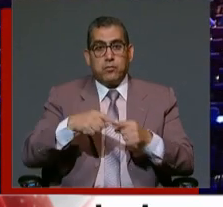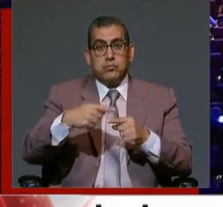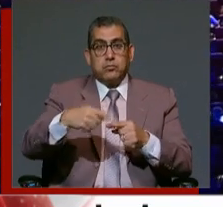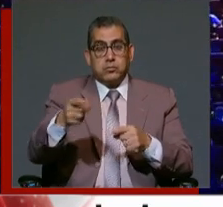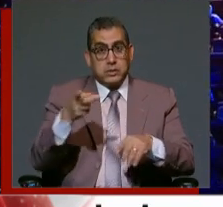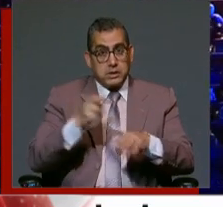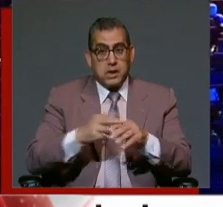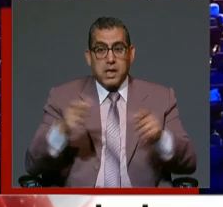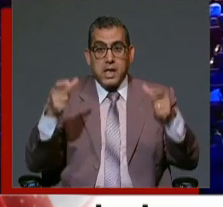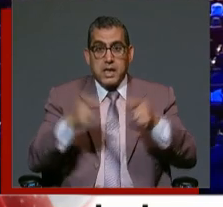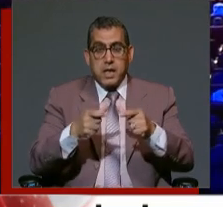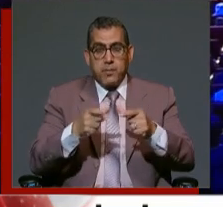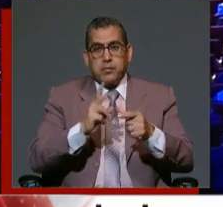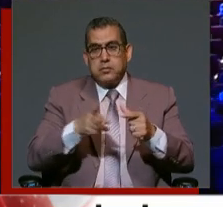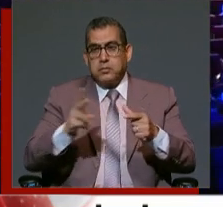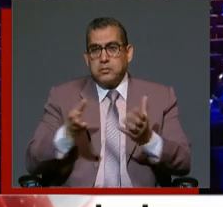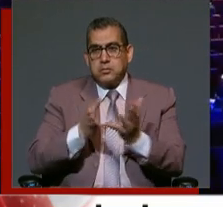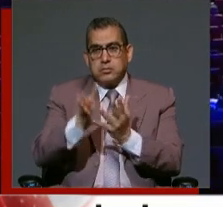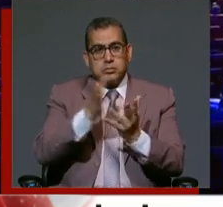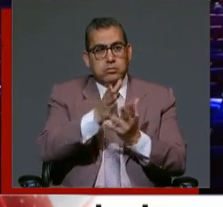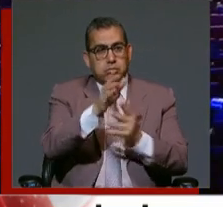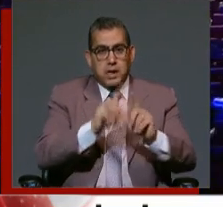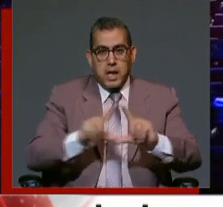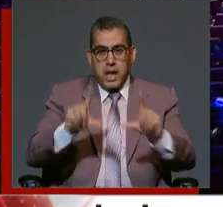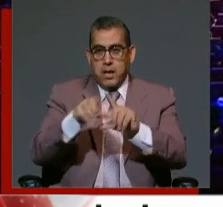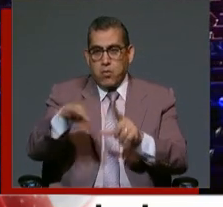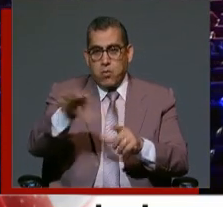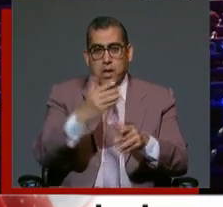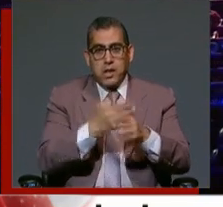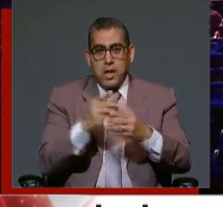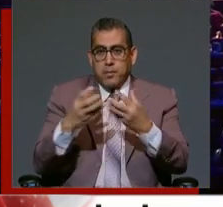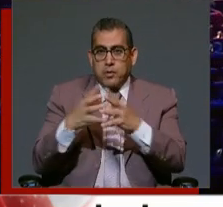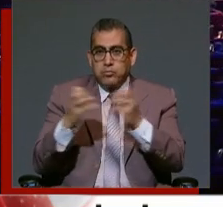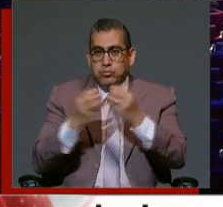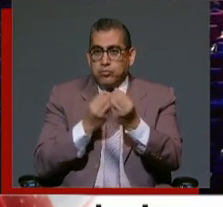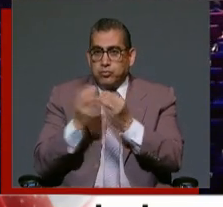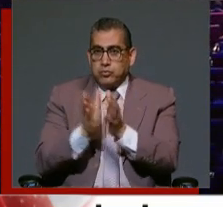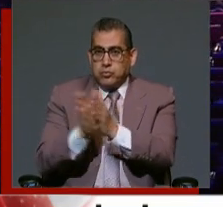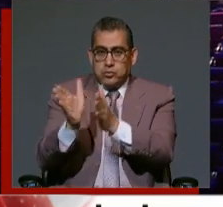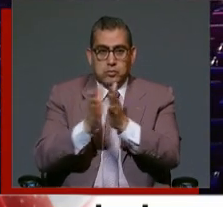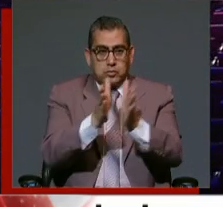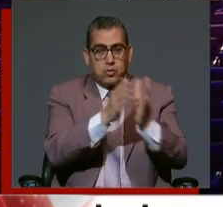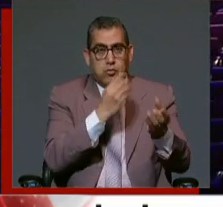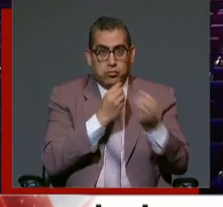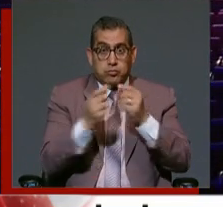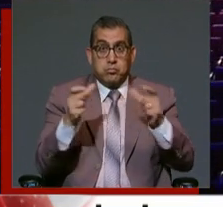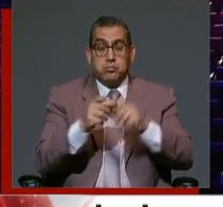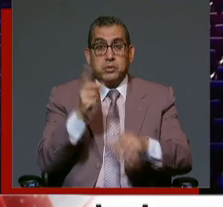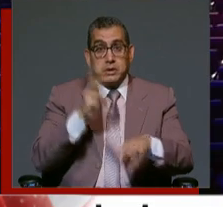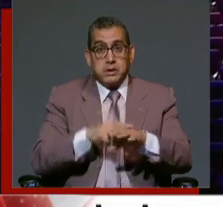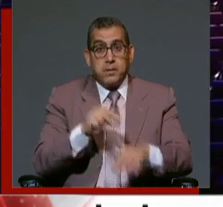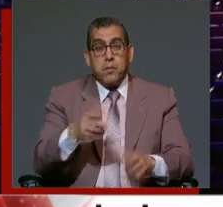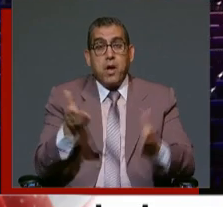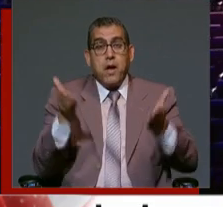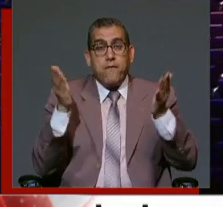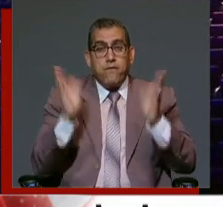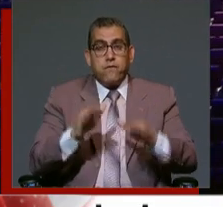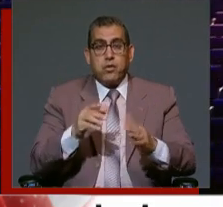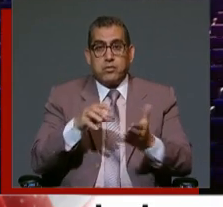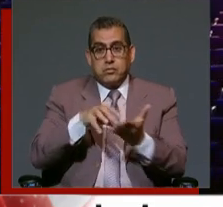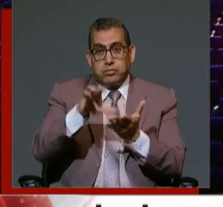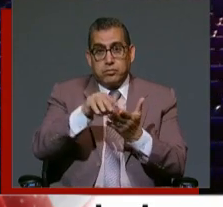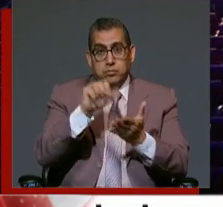تعقد جلسات نوعية بعد ذلك تهتم بعدد من القضايا التي ذكرتها لحضراتكم، لكن معظم هذه القضايا